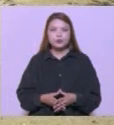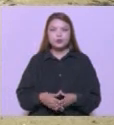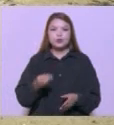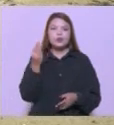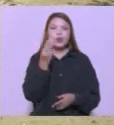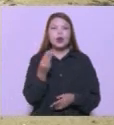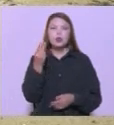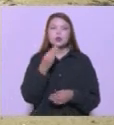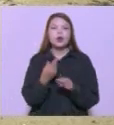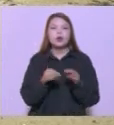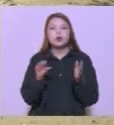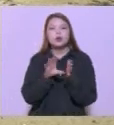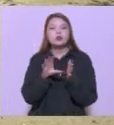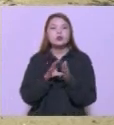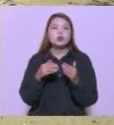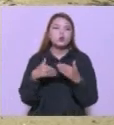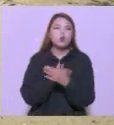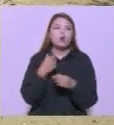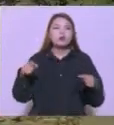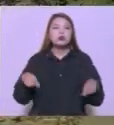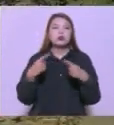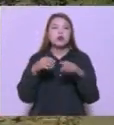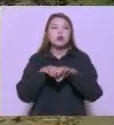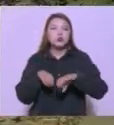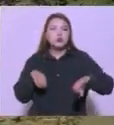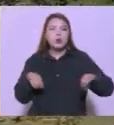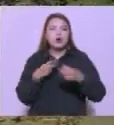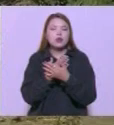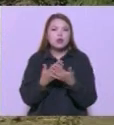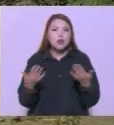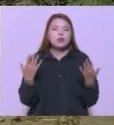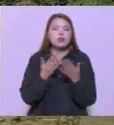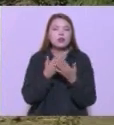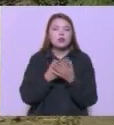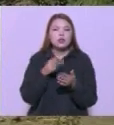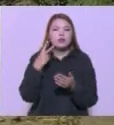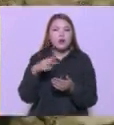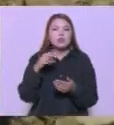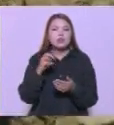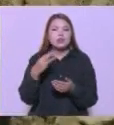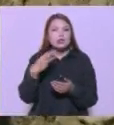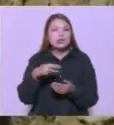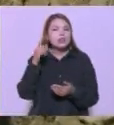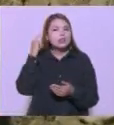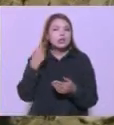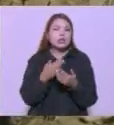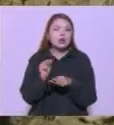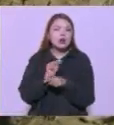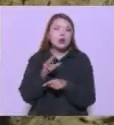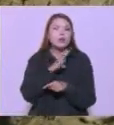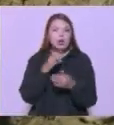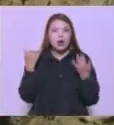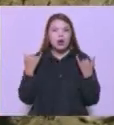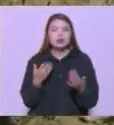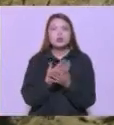Ақтауда жылу желілері жаңартылып жатыр. Тозығы жеткен құбырлардың алды осыдан 20-30 жыл бұрын жаңаланған екен. Салдарынан қыс түссе қалаға